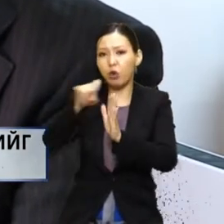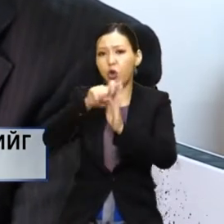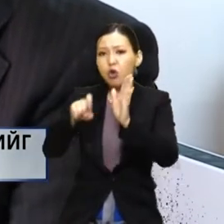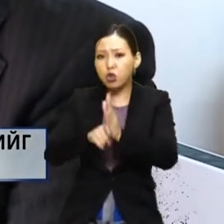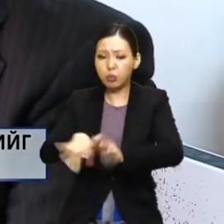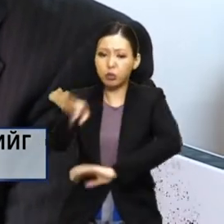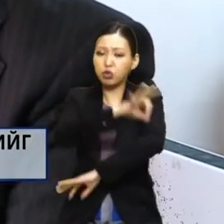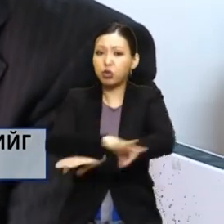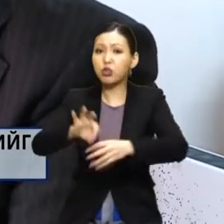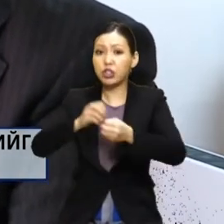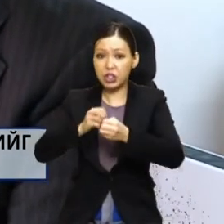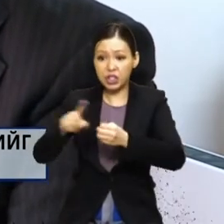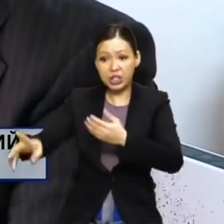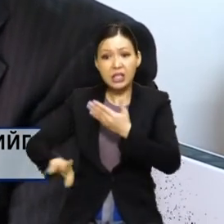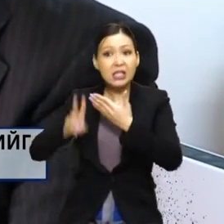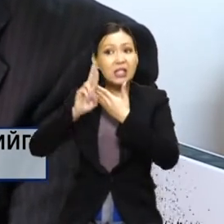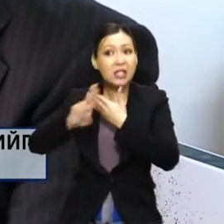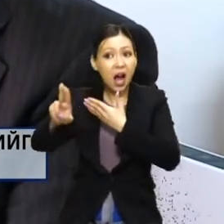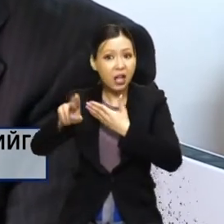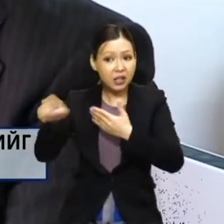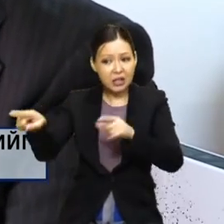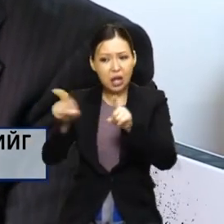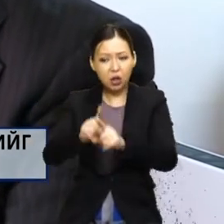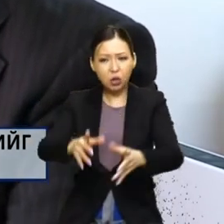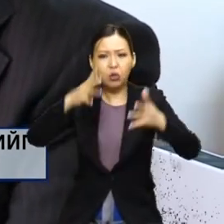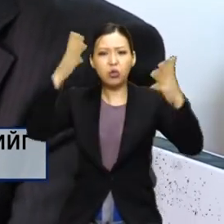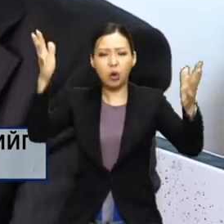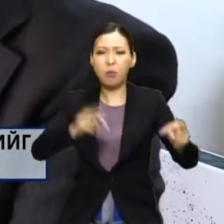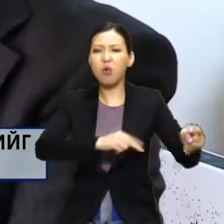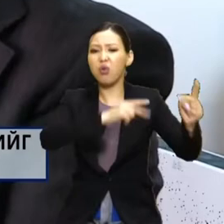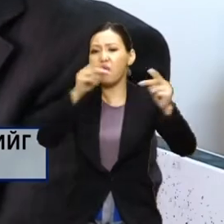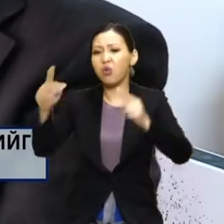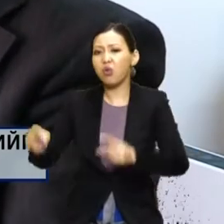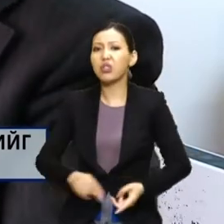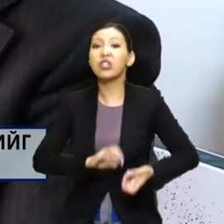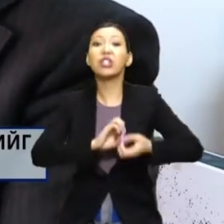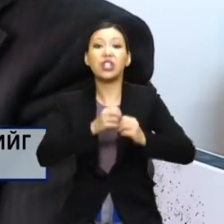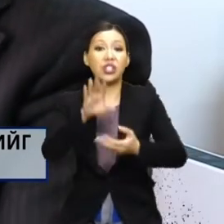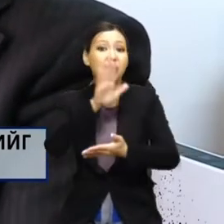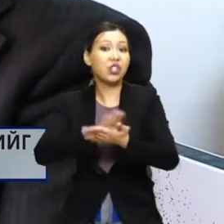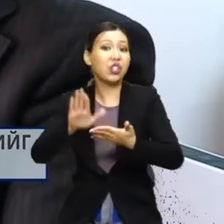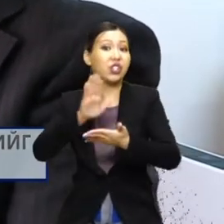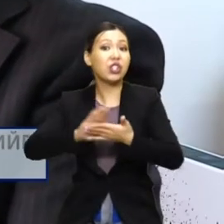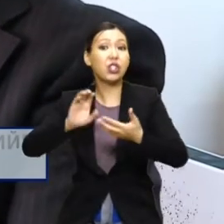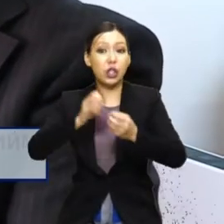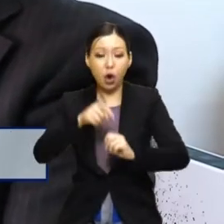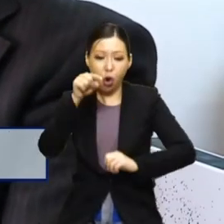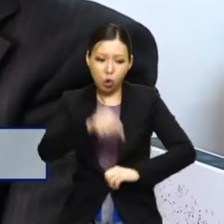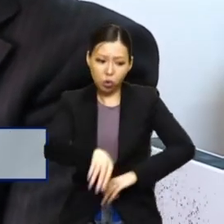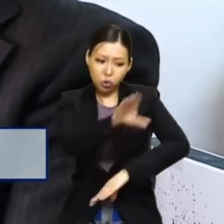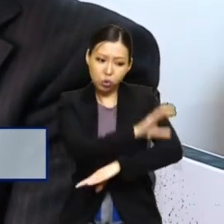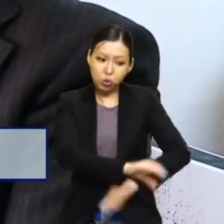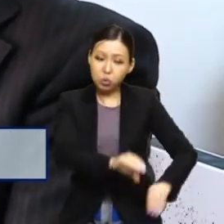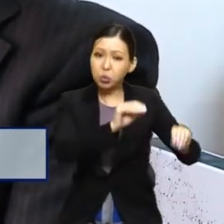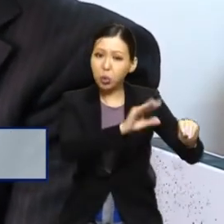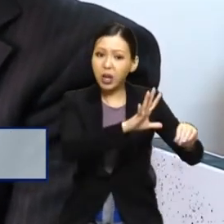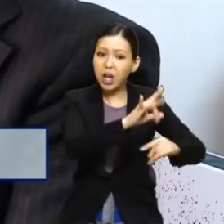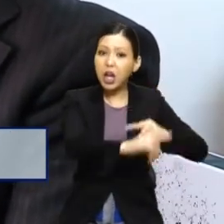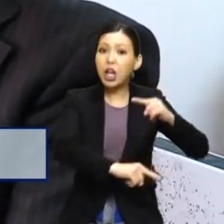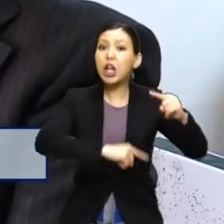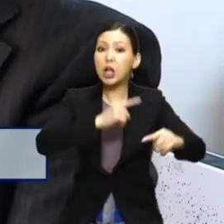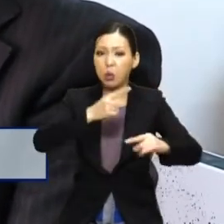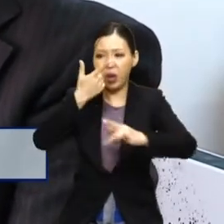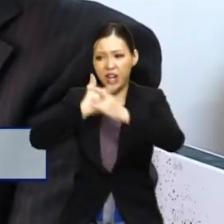бол цаашдаа энэ чиглэл дээр бол томоохон өөрчлөлт шинжилтийг хийж өнөөгийн байгаа энэ сургалтын хэм маягаа илүү эрдэм нийтгээ